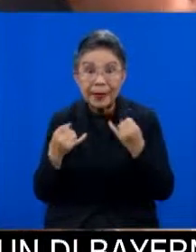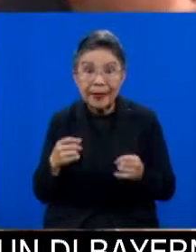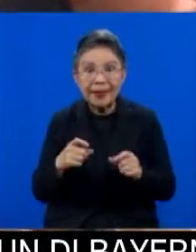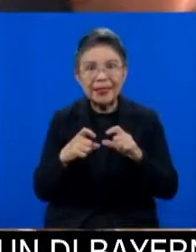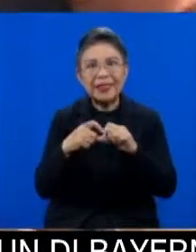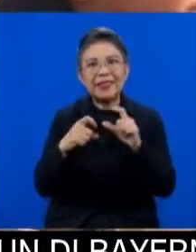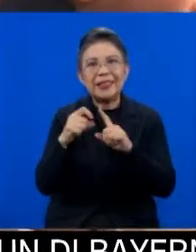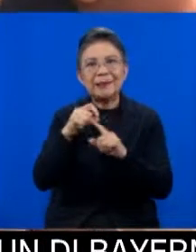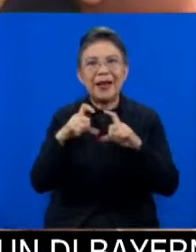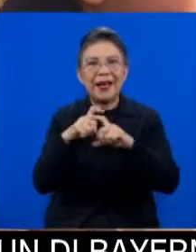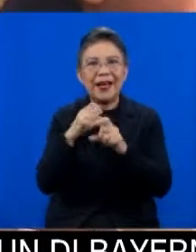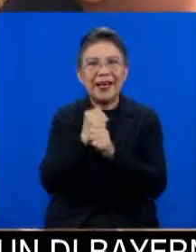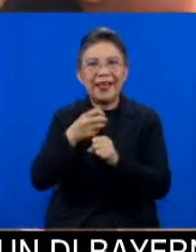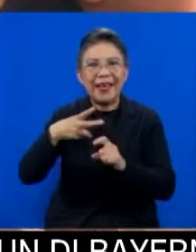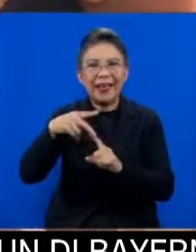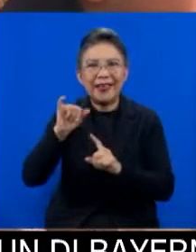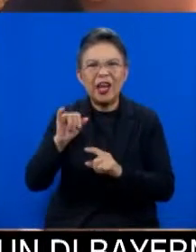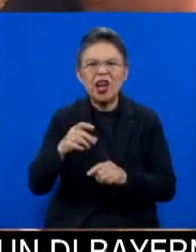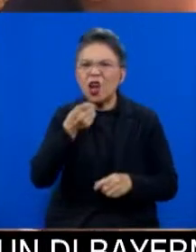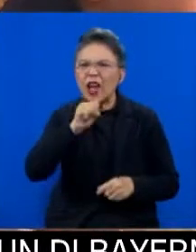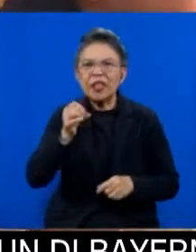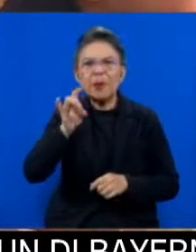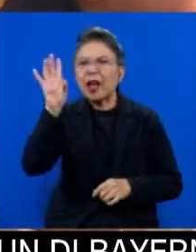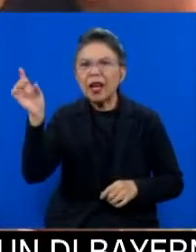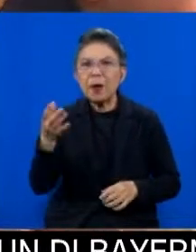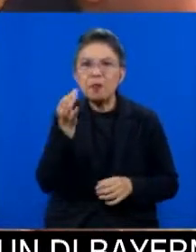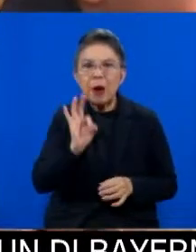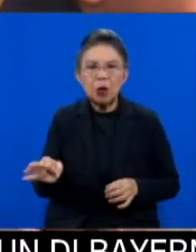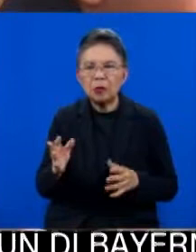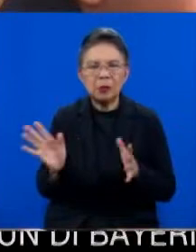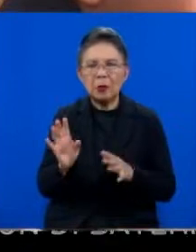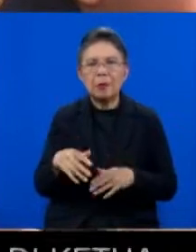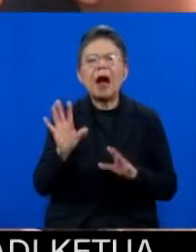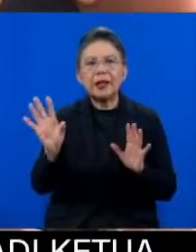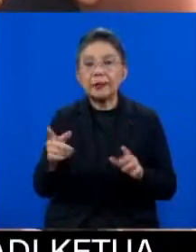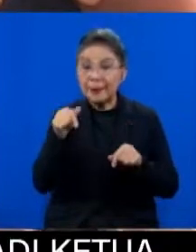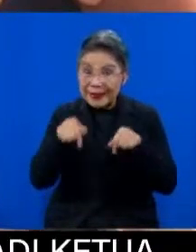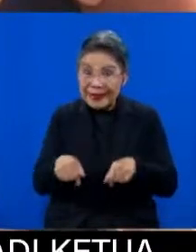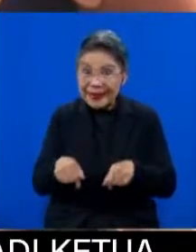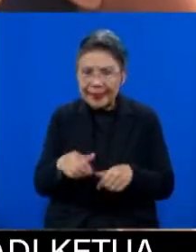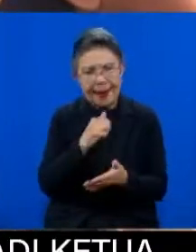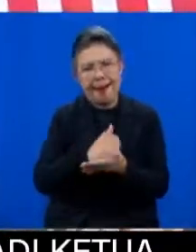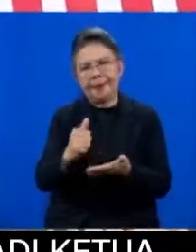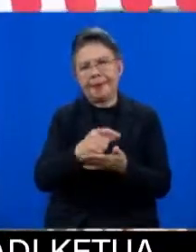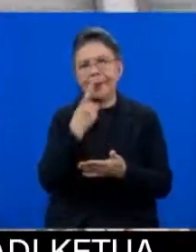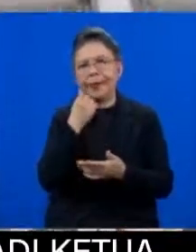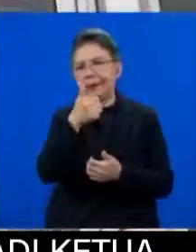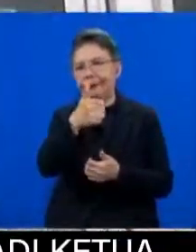kalau es krim di luar sana kan memang banyak ya, cuma katanya di sini emang unik rasa teksturnya gitu.